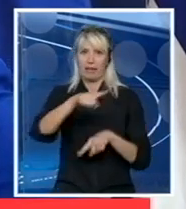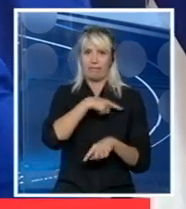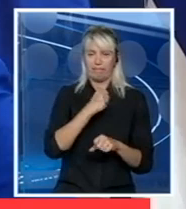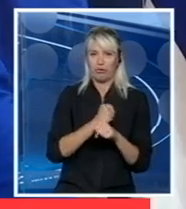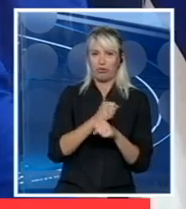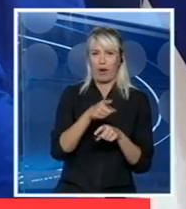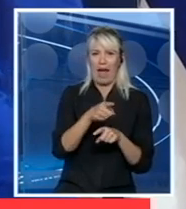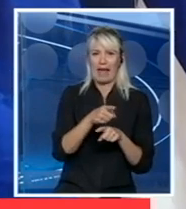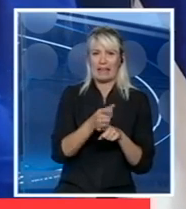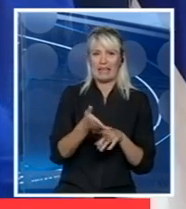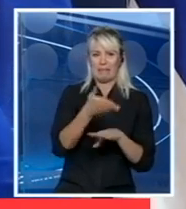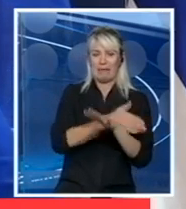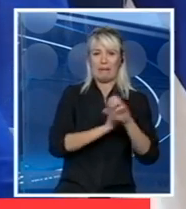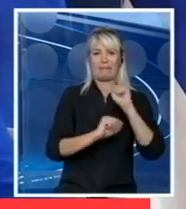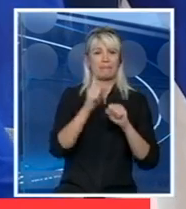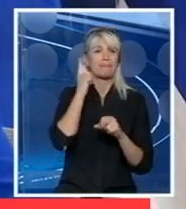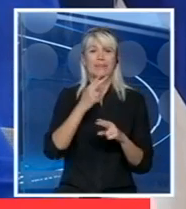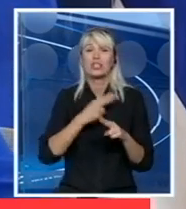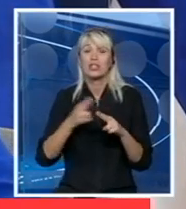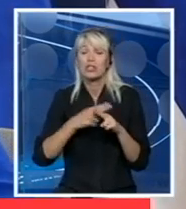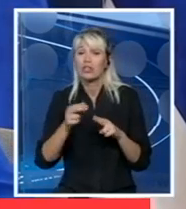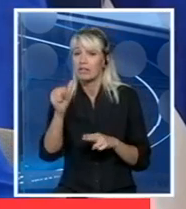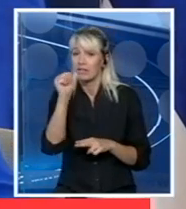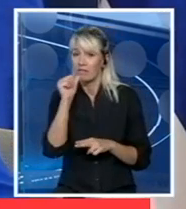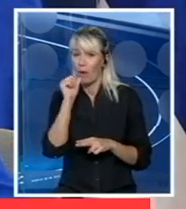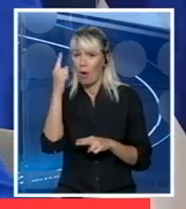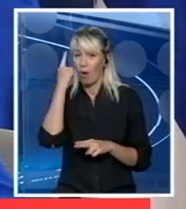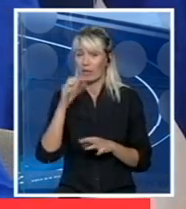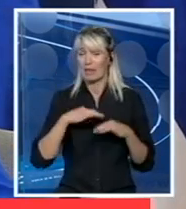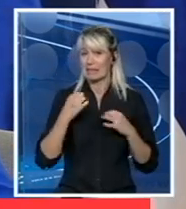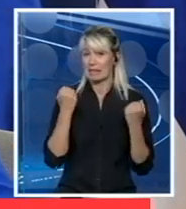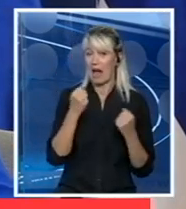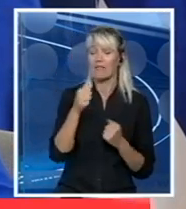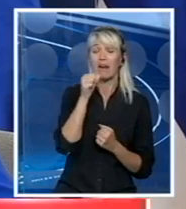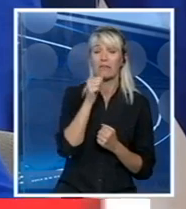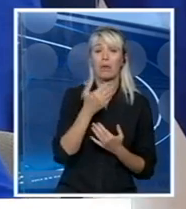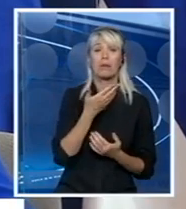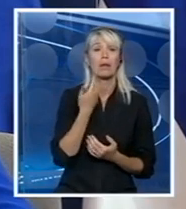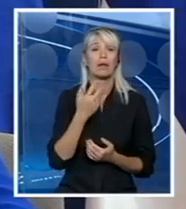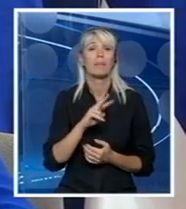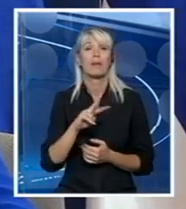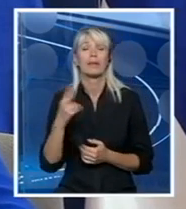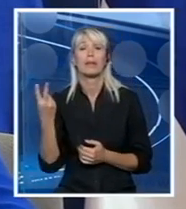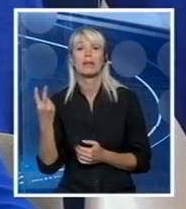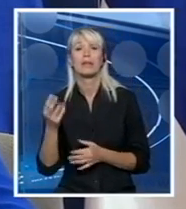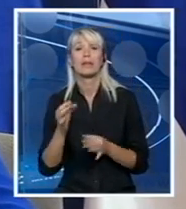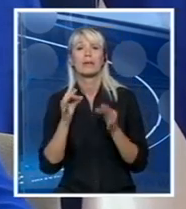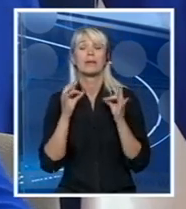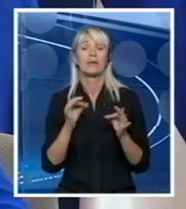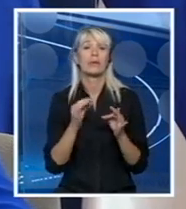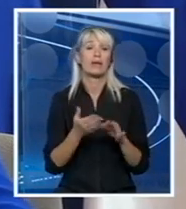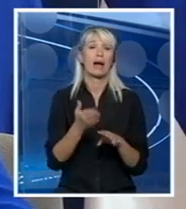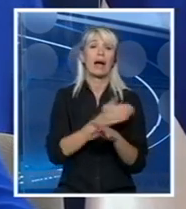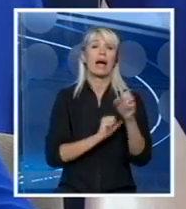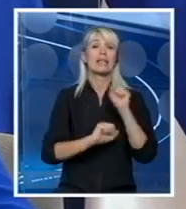da osim higijenski ispravne vode za piće, nijedna preventivna mera nije dala toliki doprinos